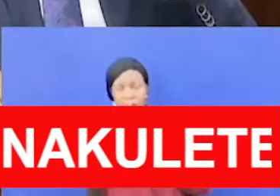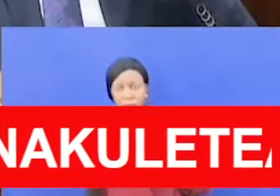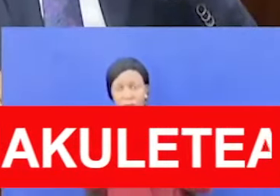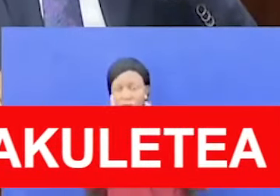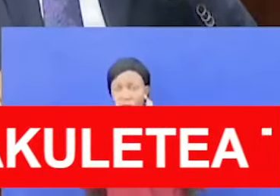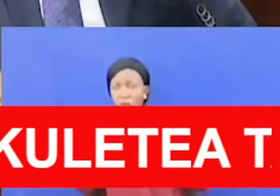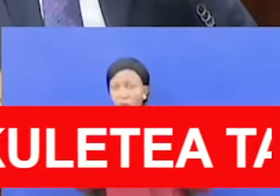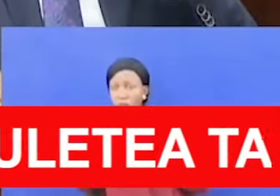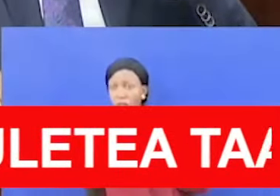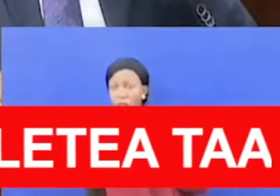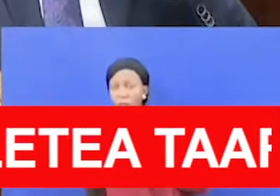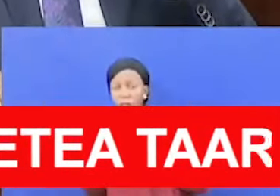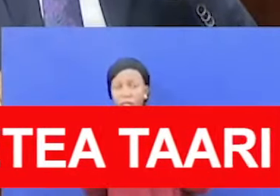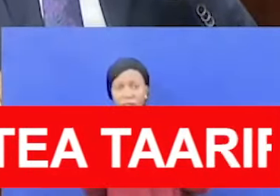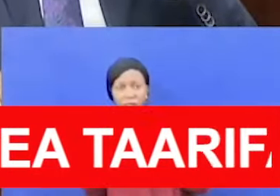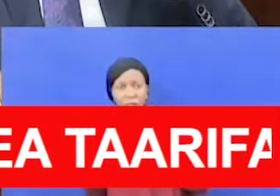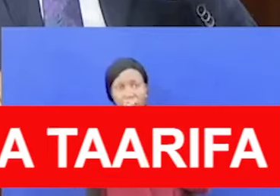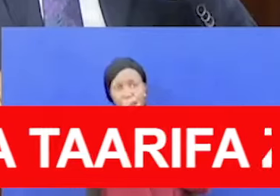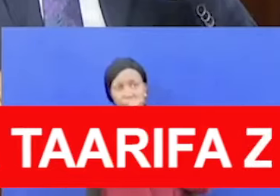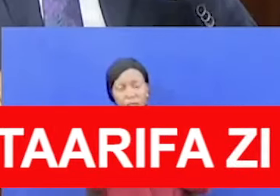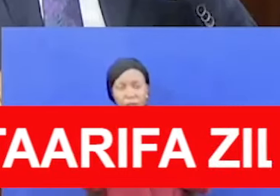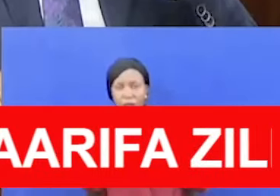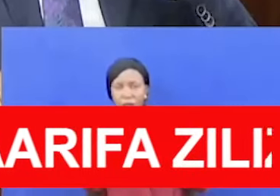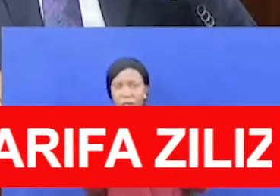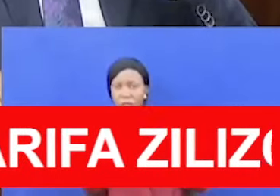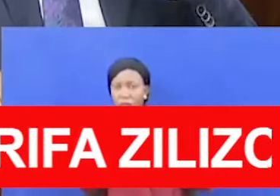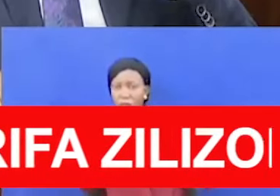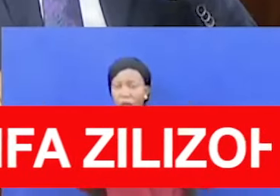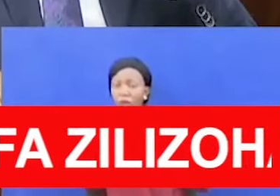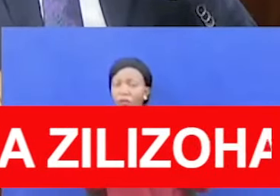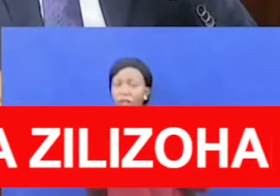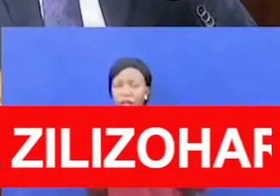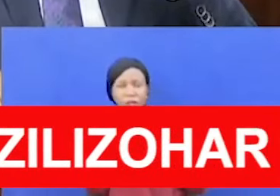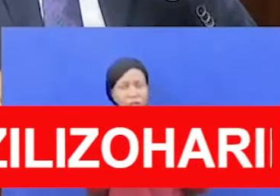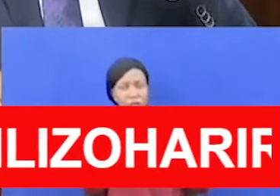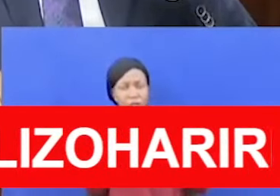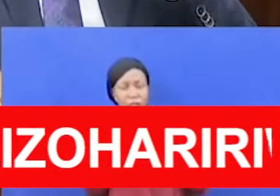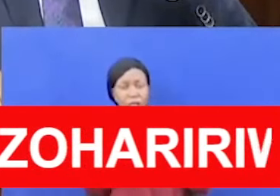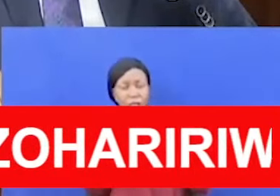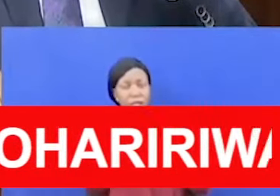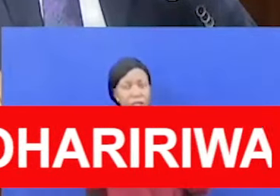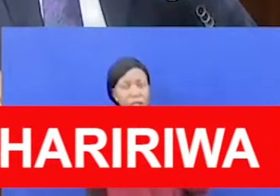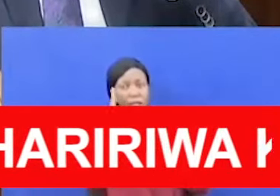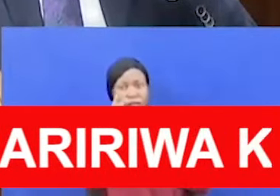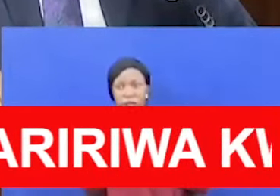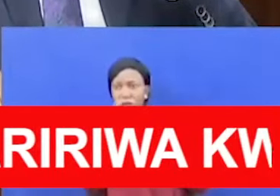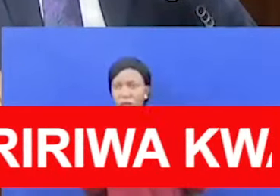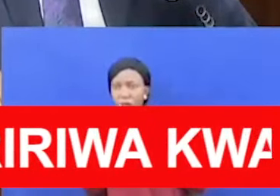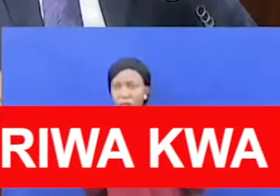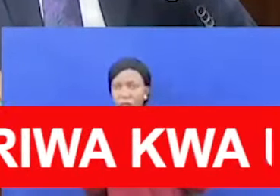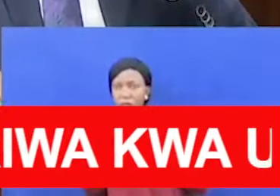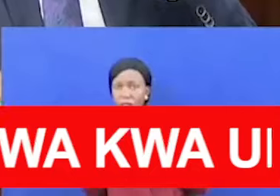mawasiliano kwamba sasa hivi mtandao kwa 80%. Kwa hiyo unafanya kazi na commitment ya serikali kama alivyozungumza kwamba kadri ya